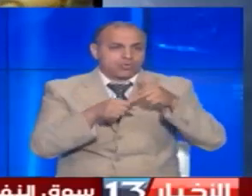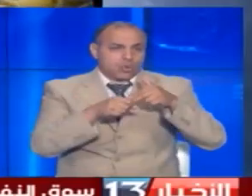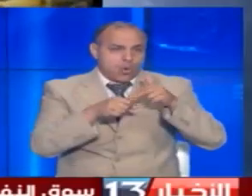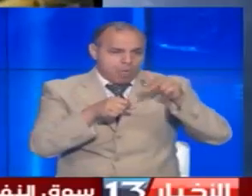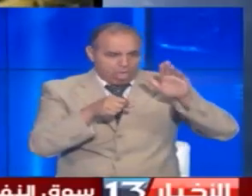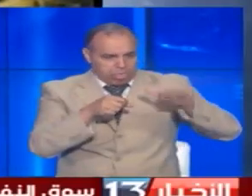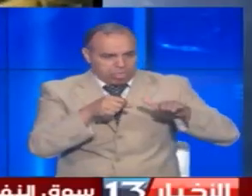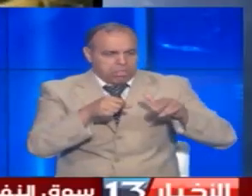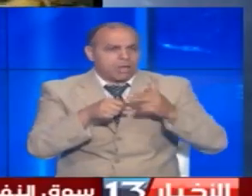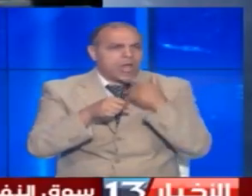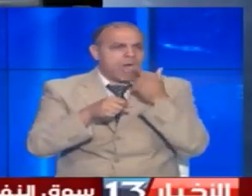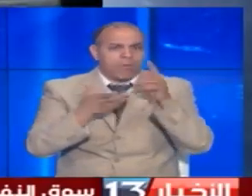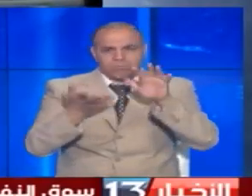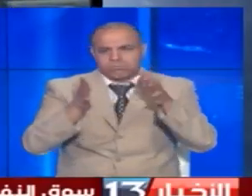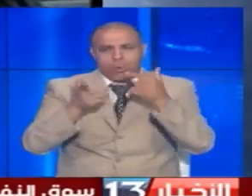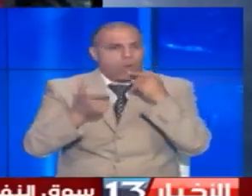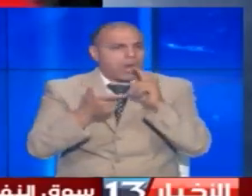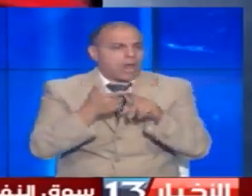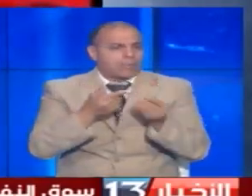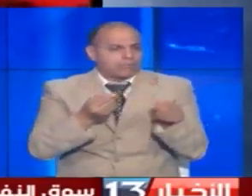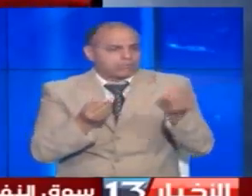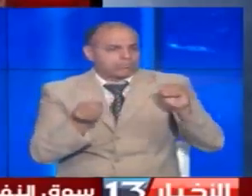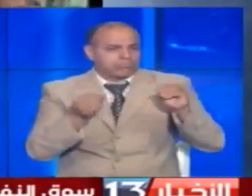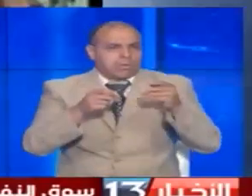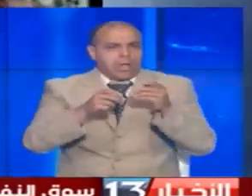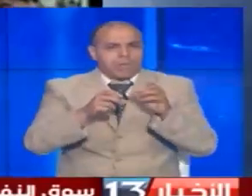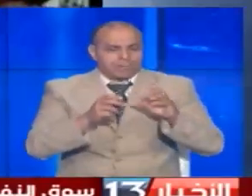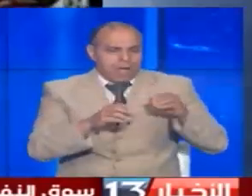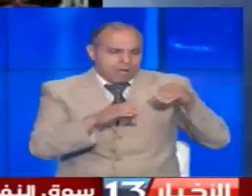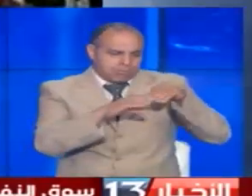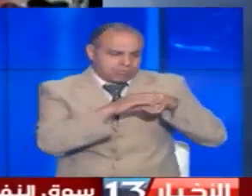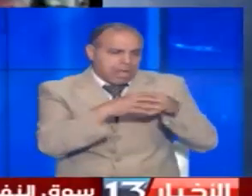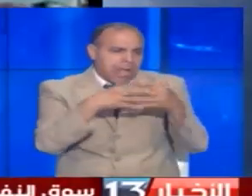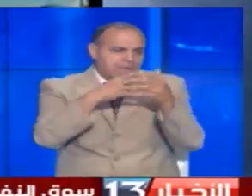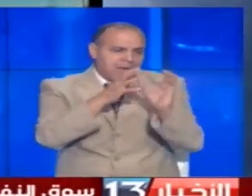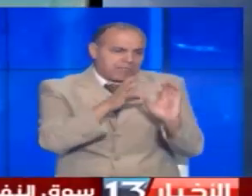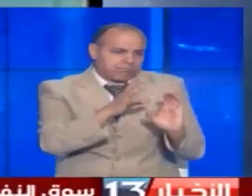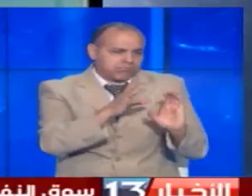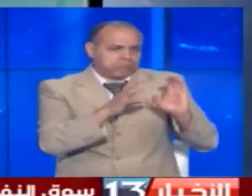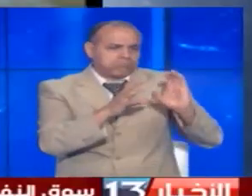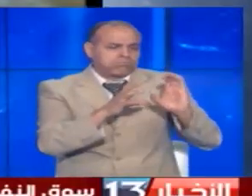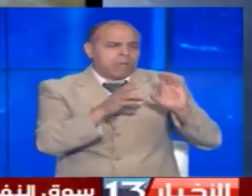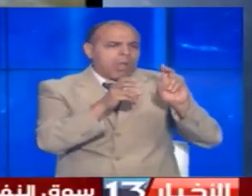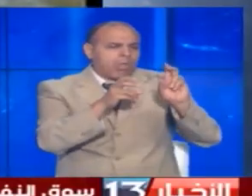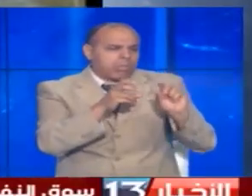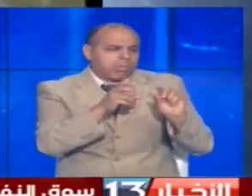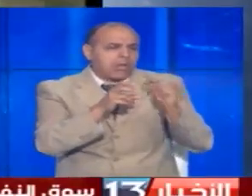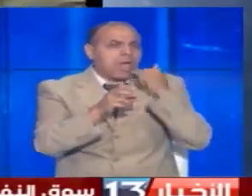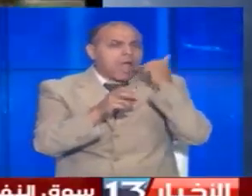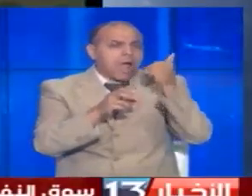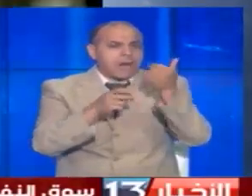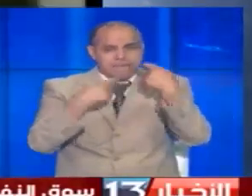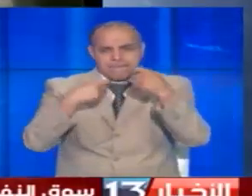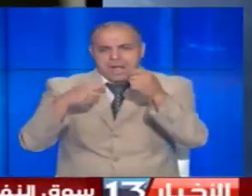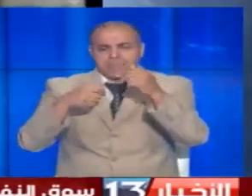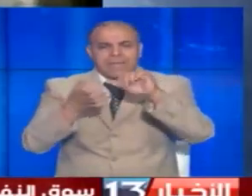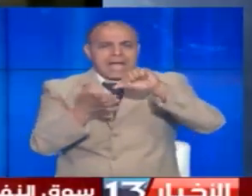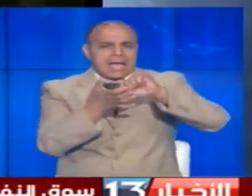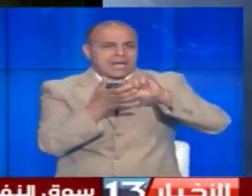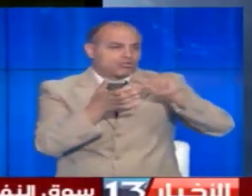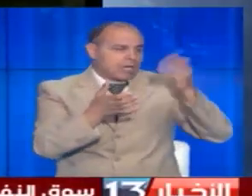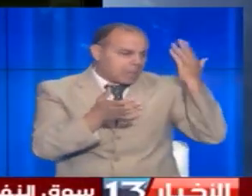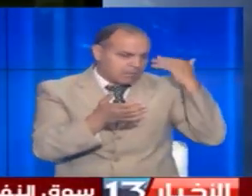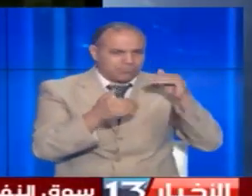انخفاضا وسط توقعات بزياده مخزونات الخام الامريكي لكن المؤشرات على انخفاض صغيره الخام الايراني هذا